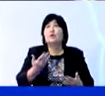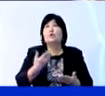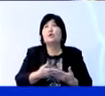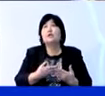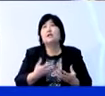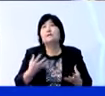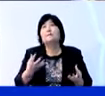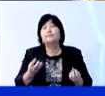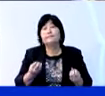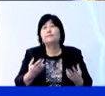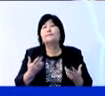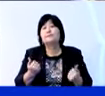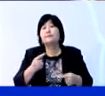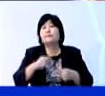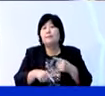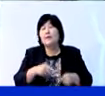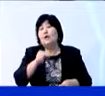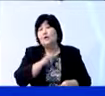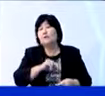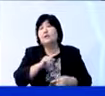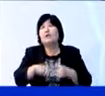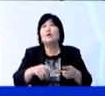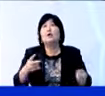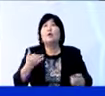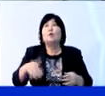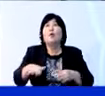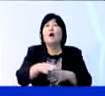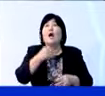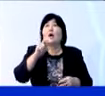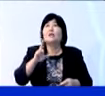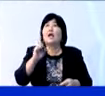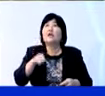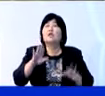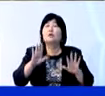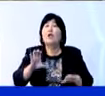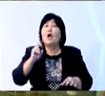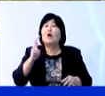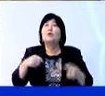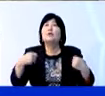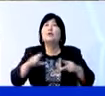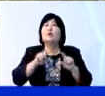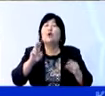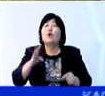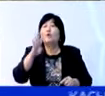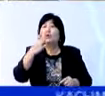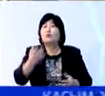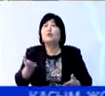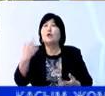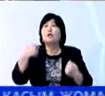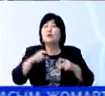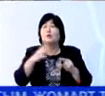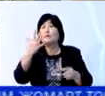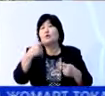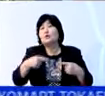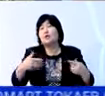енді әрине ары қарай жұмысты жалғастыру керек. Мұнан соң халық қалаулылары кент орталығындағы әлеуметтік дүкенге барды. 4 жыл бұрын ашылған дүкенде 5